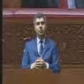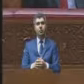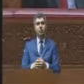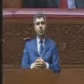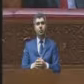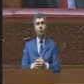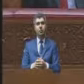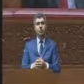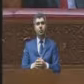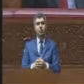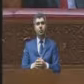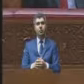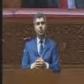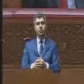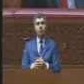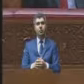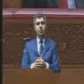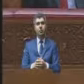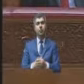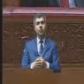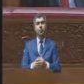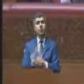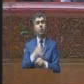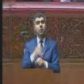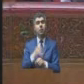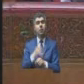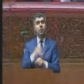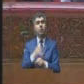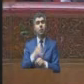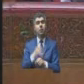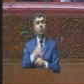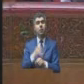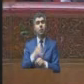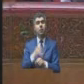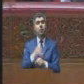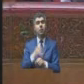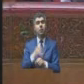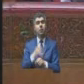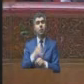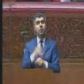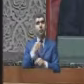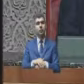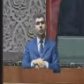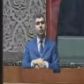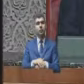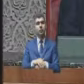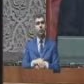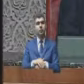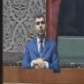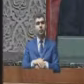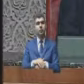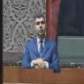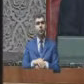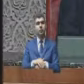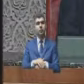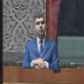ننتقل إلى السؤال الموجه إلى السيد الوزير المنتدب لدى رئيس الحكومة المكلف بالوظيفة